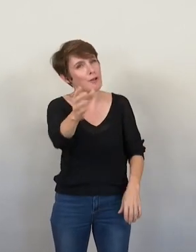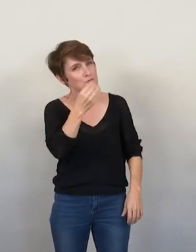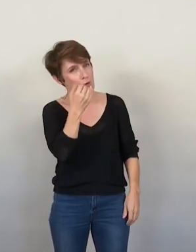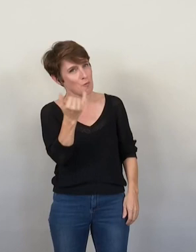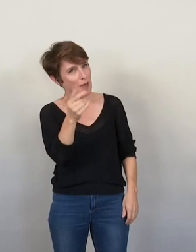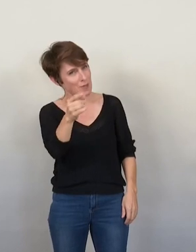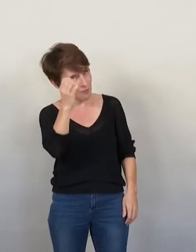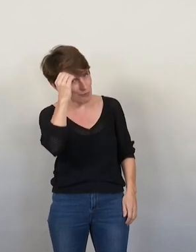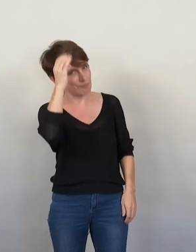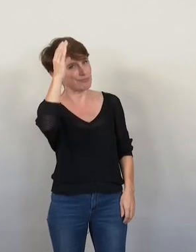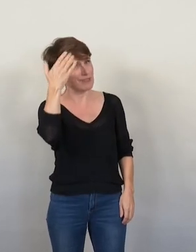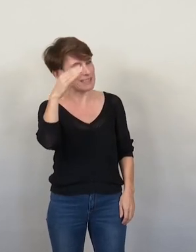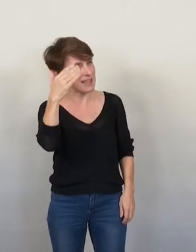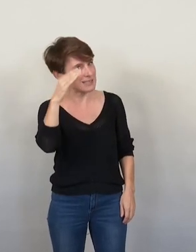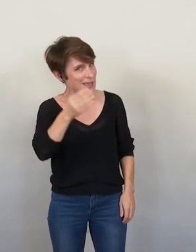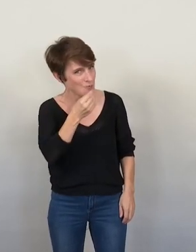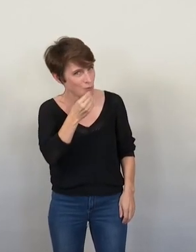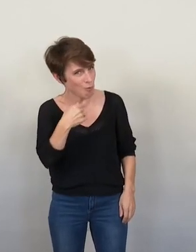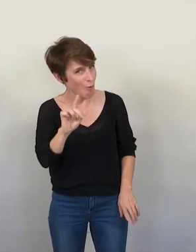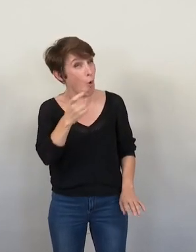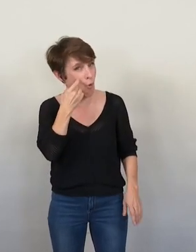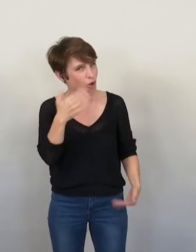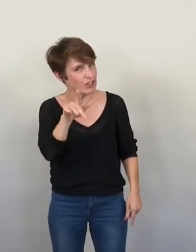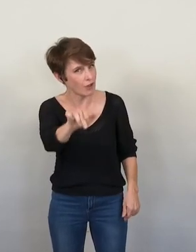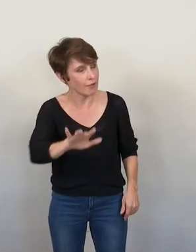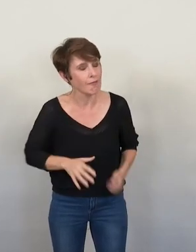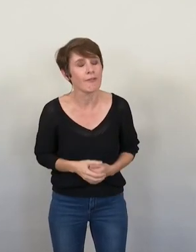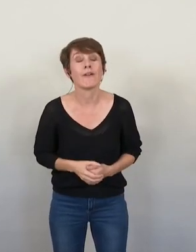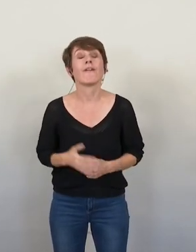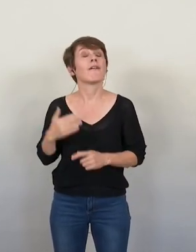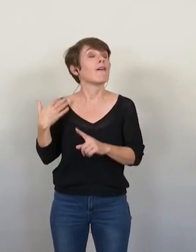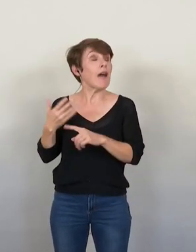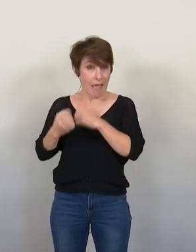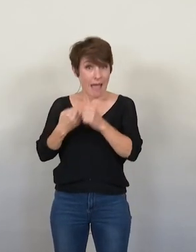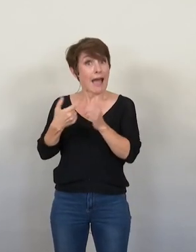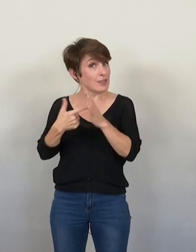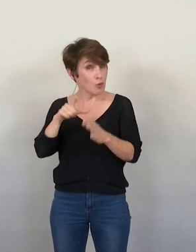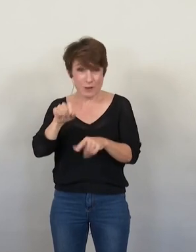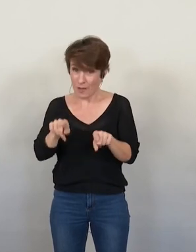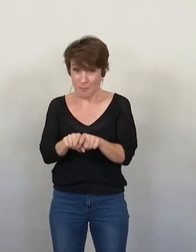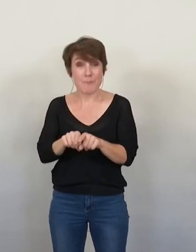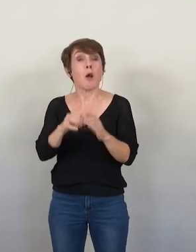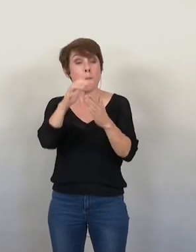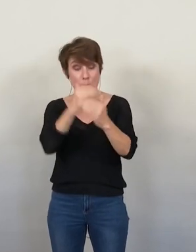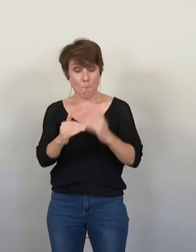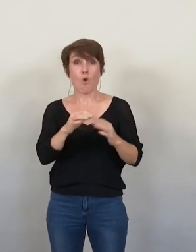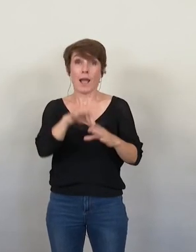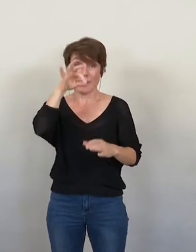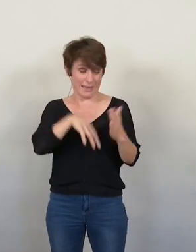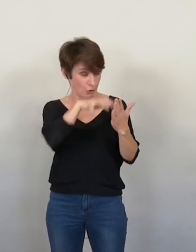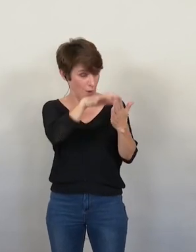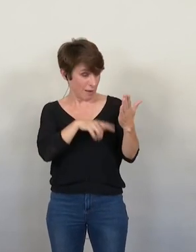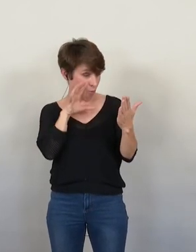et maîtrisez parfaitement ce monde en 2020 encore c'est écrit noir sur blanc dans votre programme électoral je